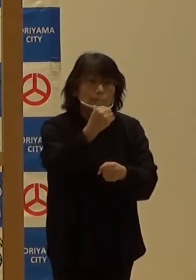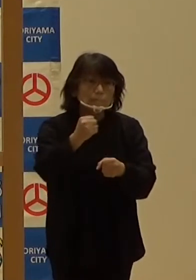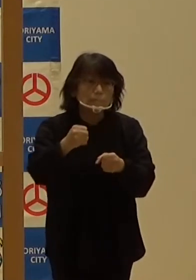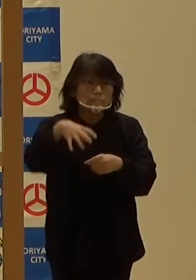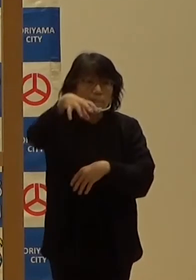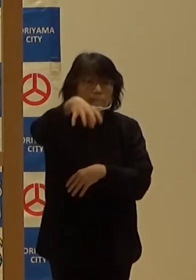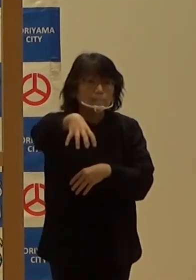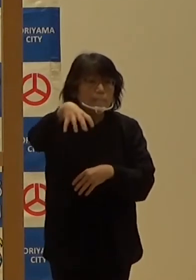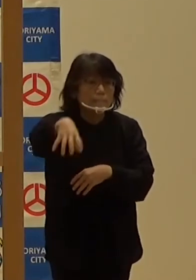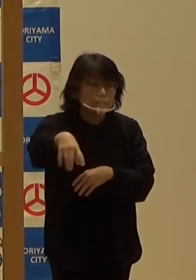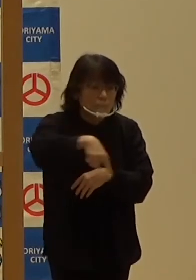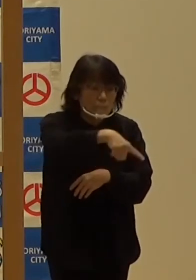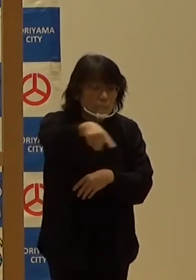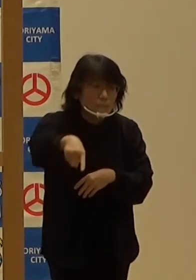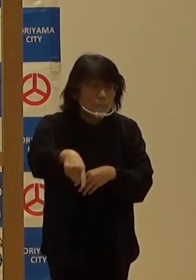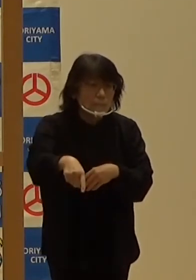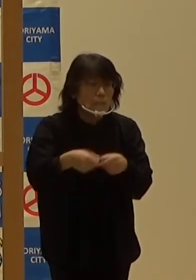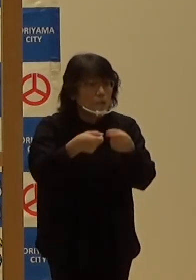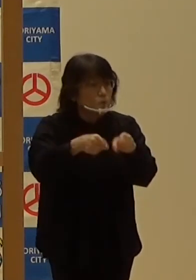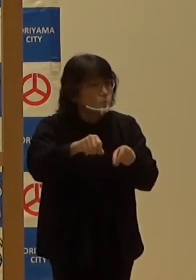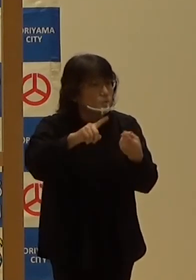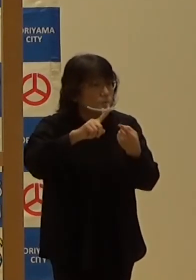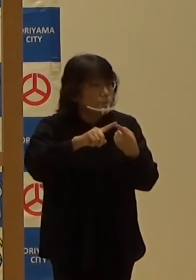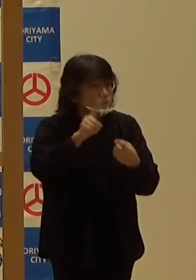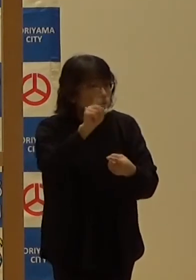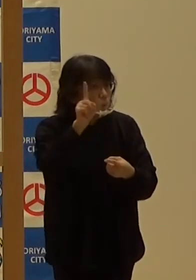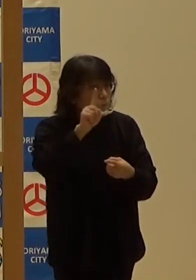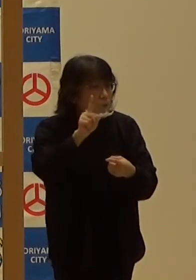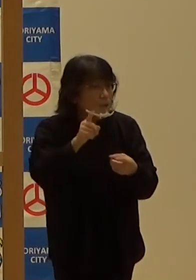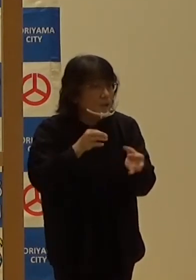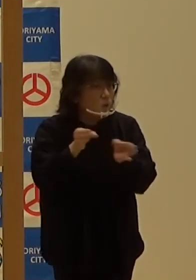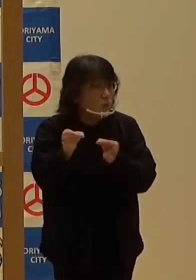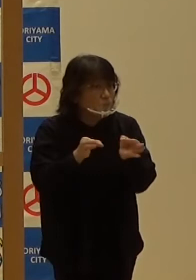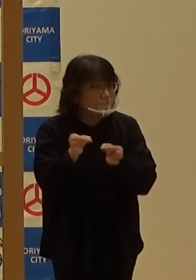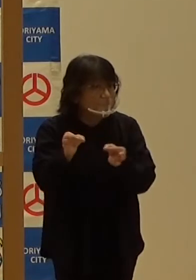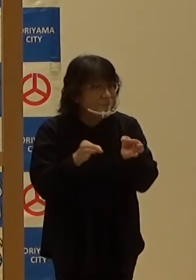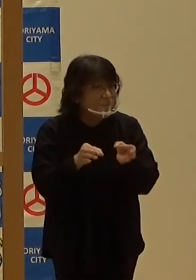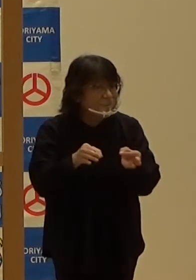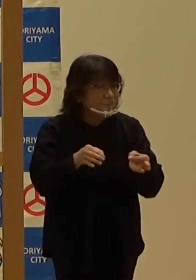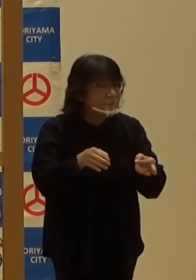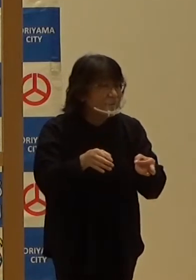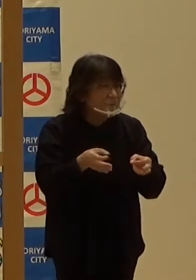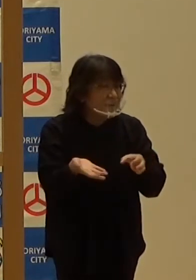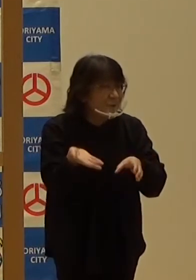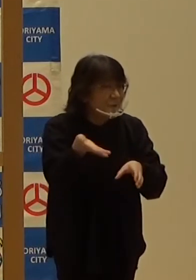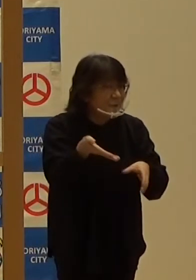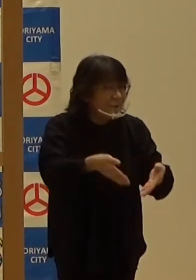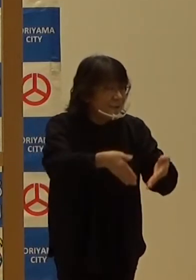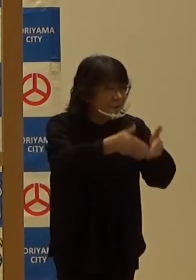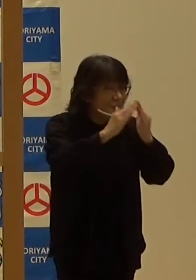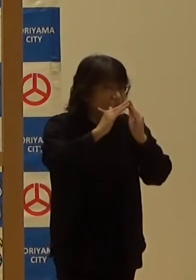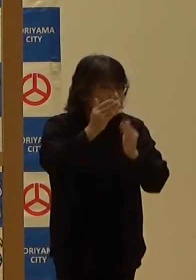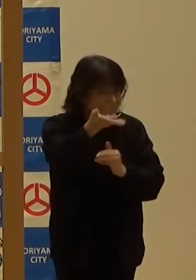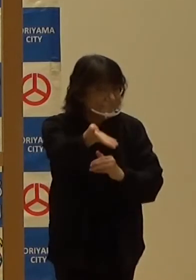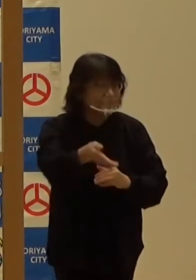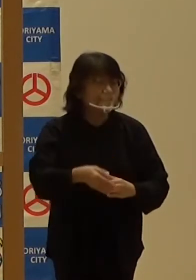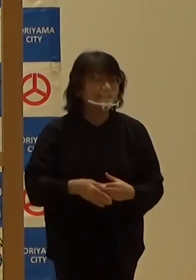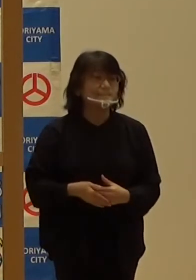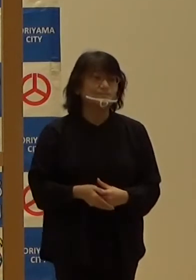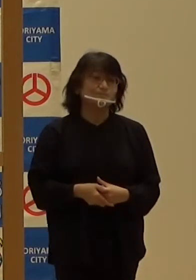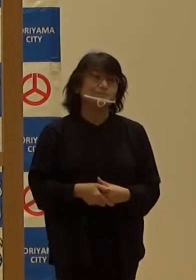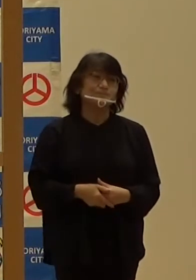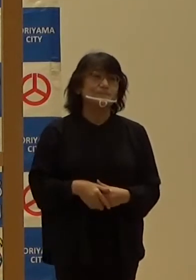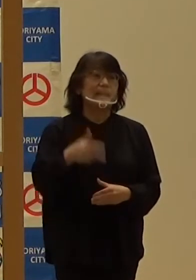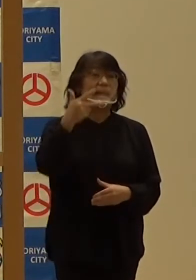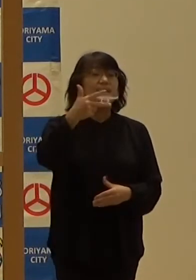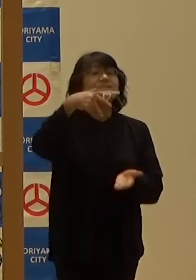具体的にどんなお店が入るとかっていうのは、まだこれからだとは思うんですけども、市とし